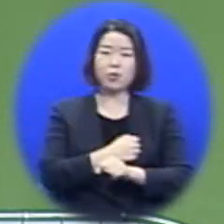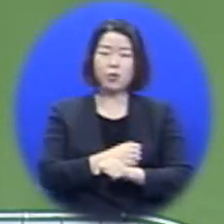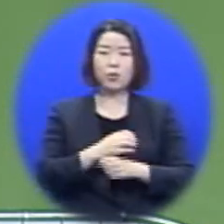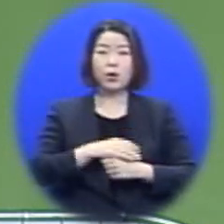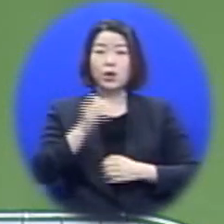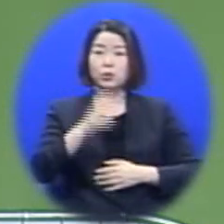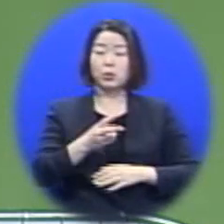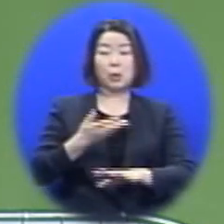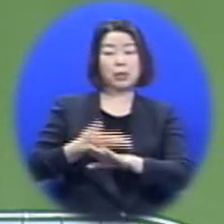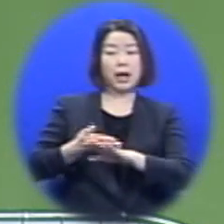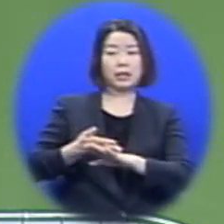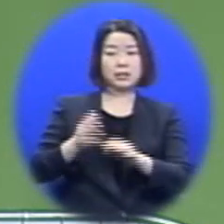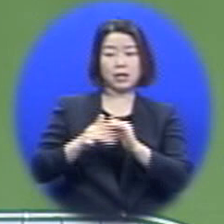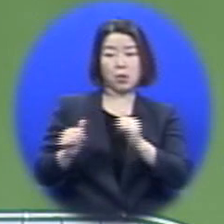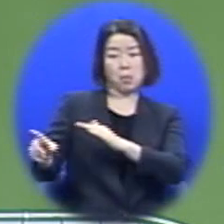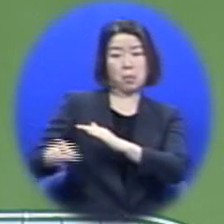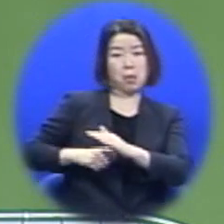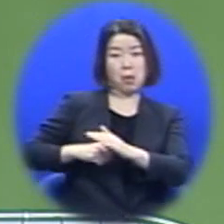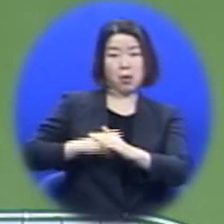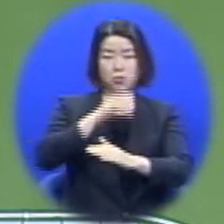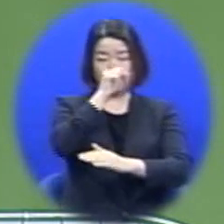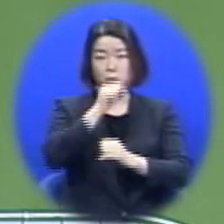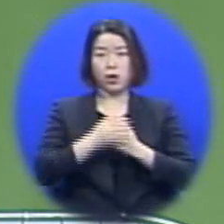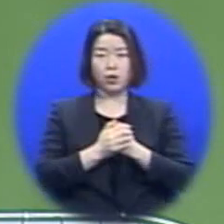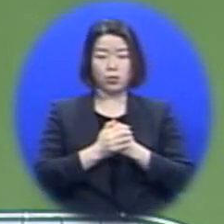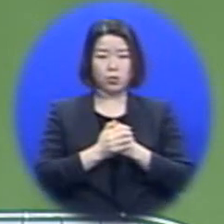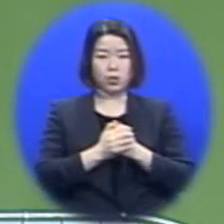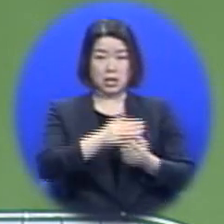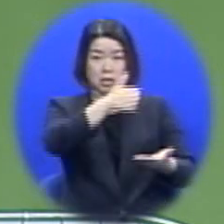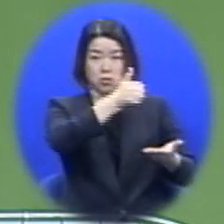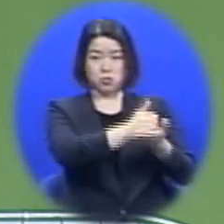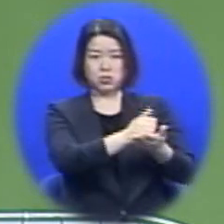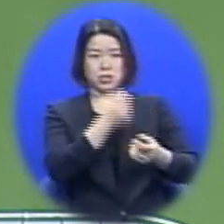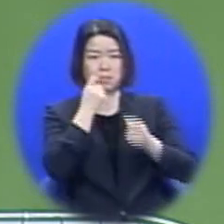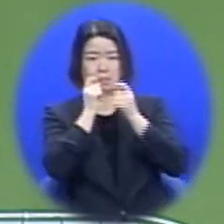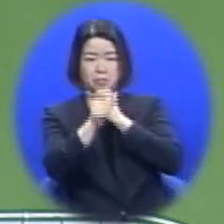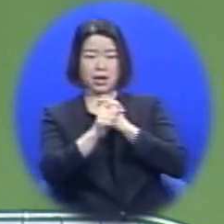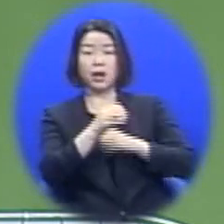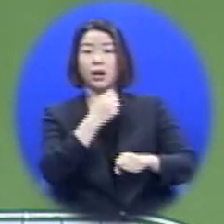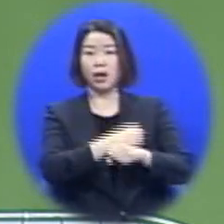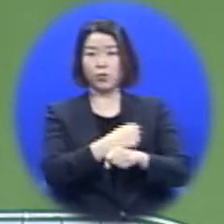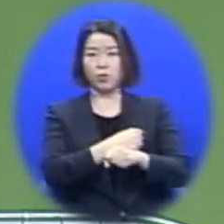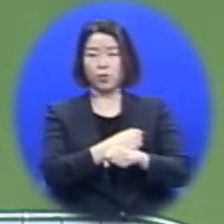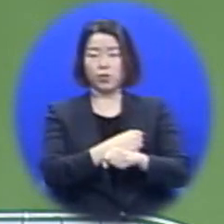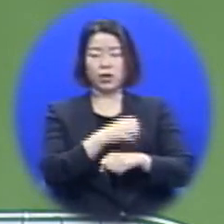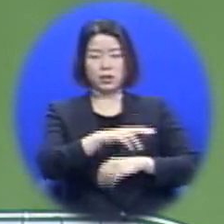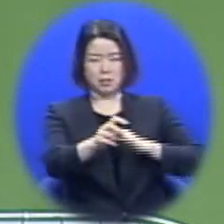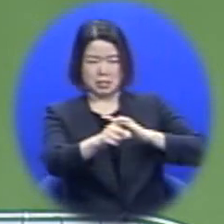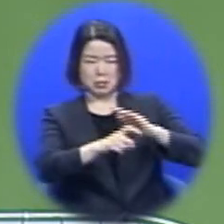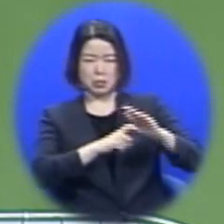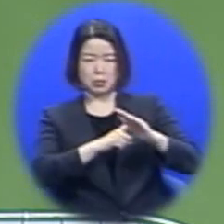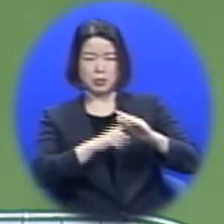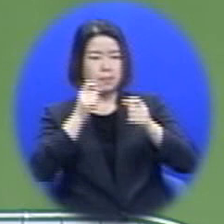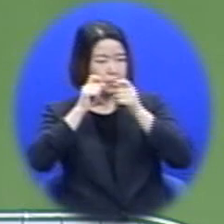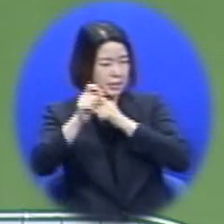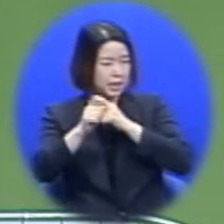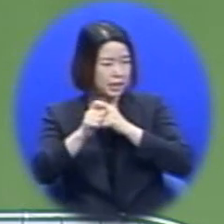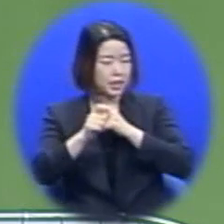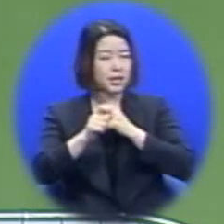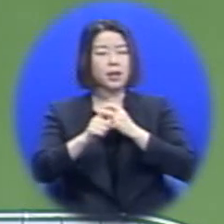그리고 남의 거 훔치기를 잘하고 주인을 속이고 그래서 도둑놈, 사기꾼 취급을 받는